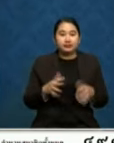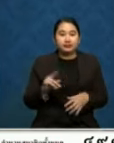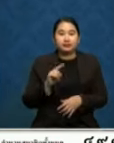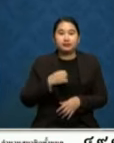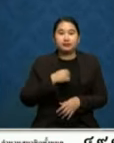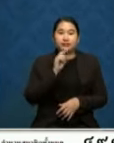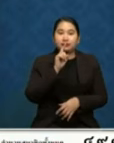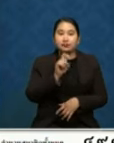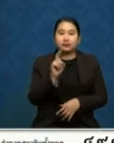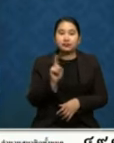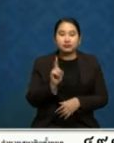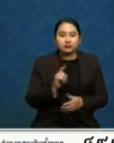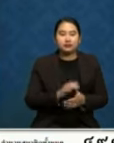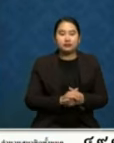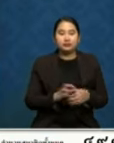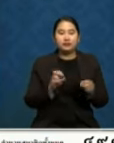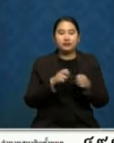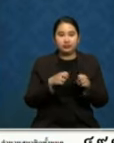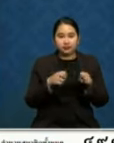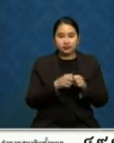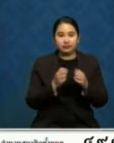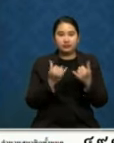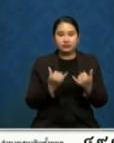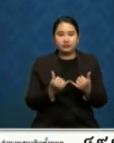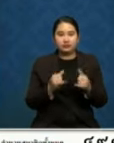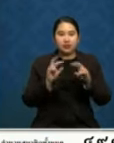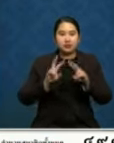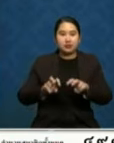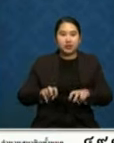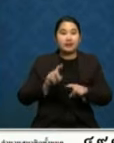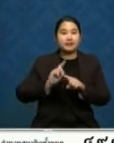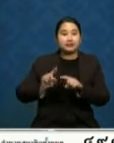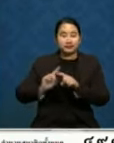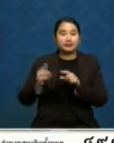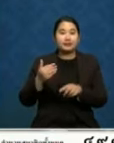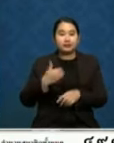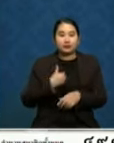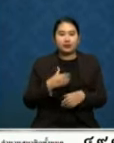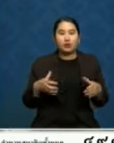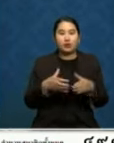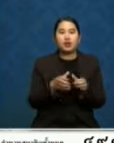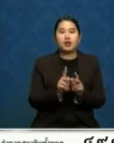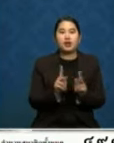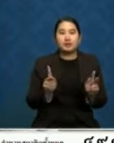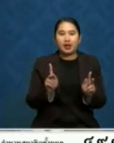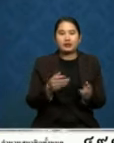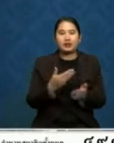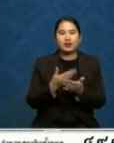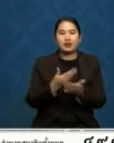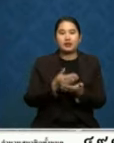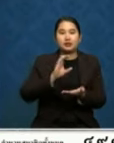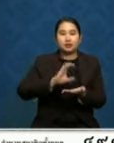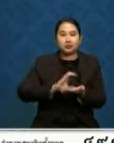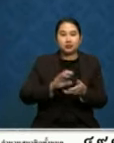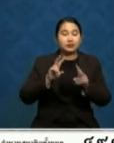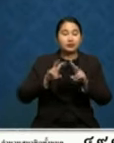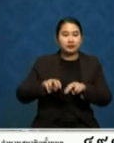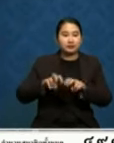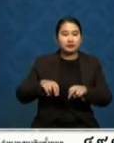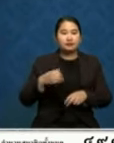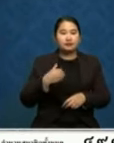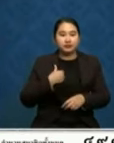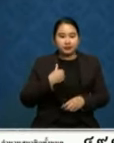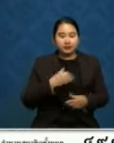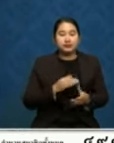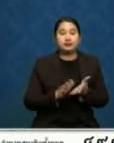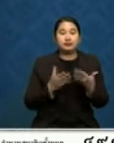ผมคือปัญหาเหล่านี้สภาศึกษากันมันเยอะแยะหมดคณะกรรมการงบประมาณได้ศึกษาแล้ว